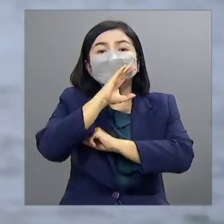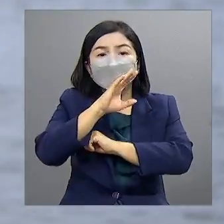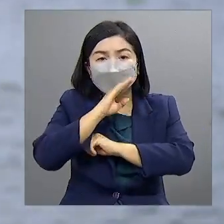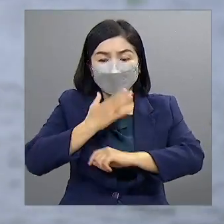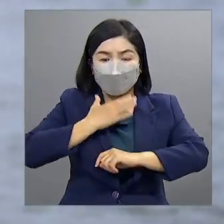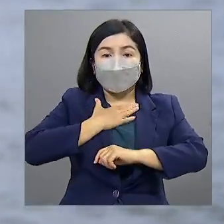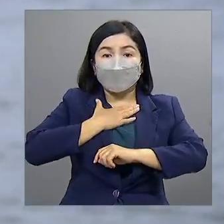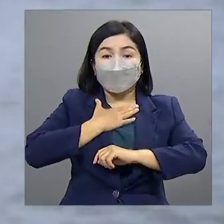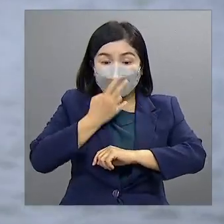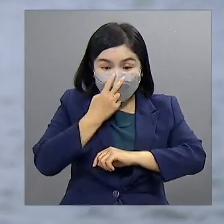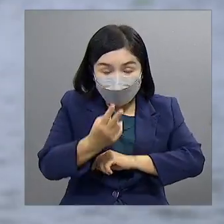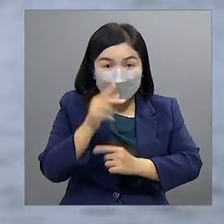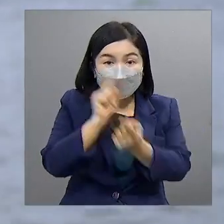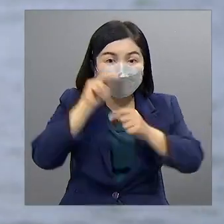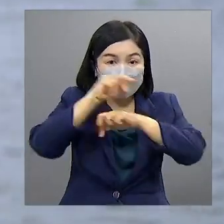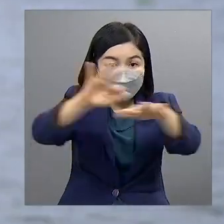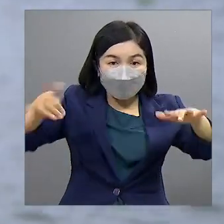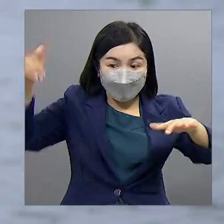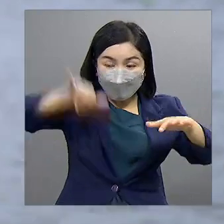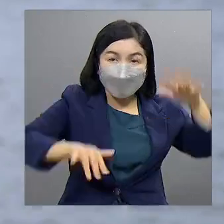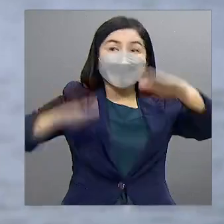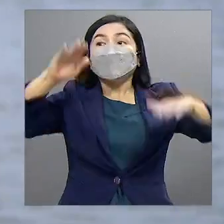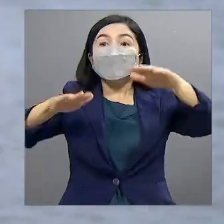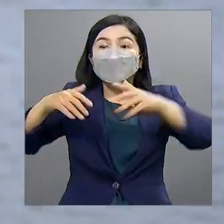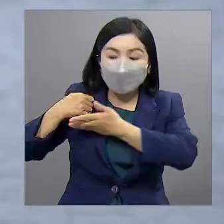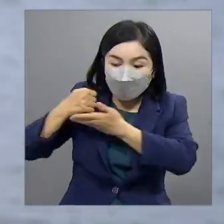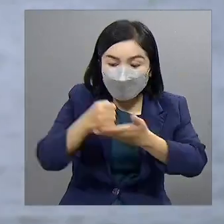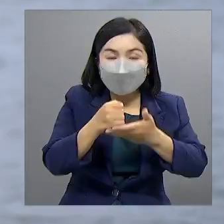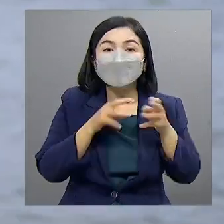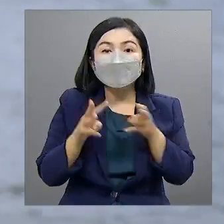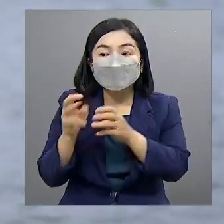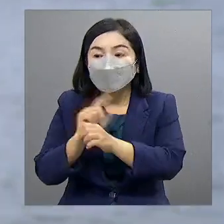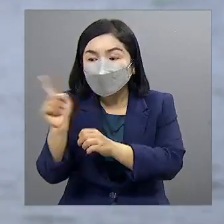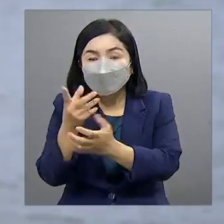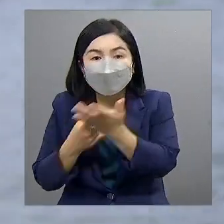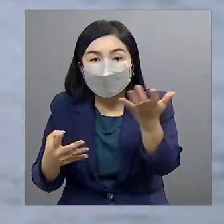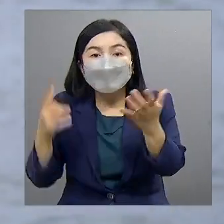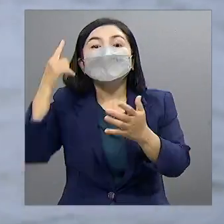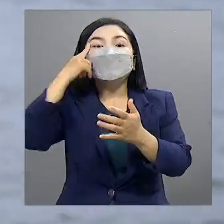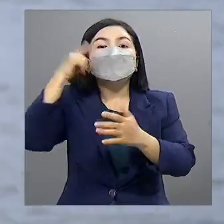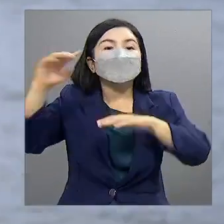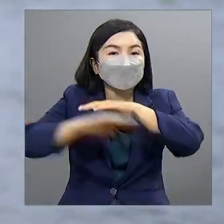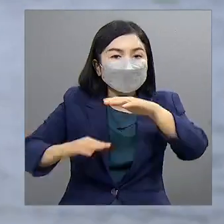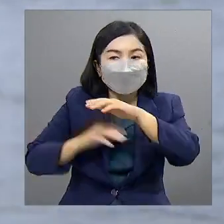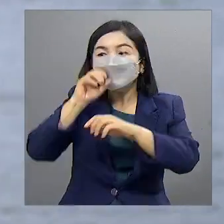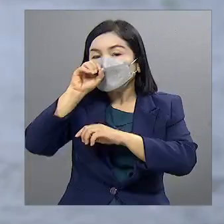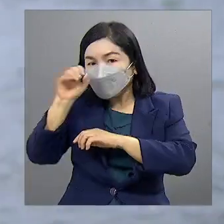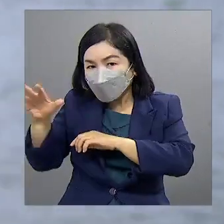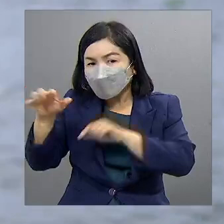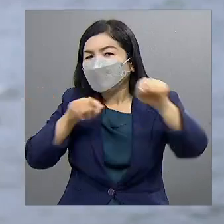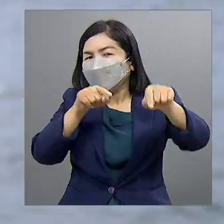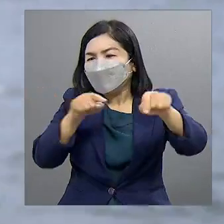มน้ำต่อหน้าต่อตาเราจะต้องทำตัวอย่างไรและมีข้อมูลอะไรที่จำเป็นในการแจ้งเจ้าหน้าที่เพื่อให้เกิดประโยชน์สูงสุดในการค้น